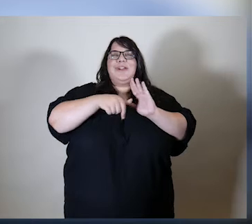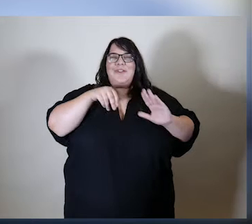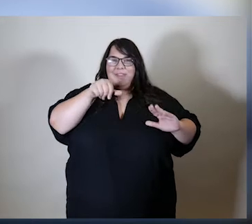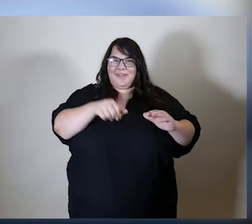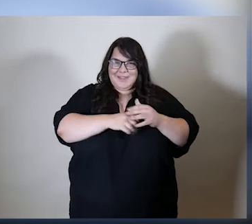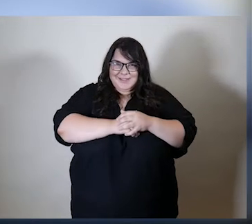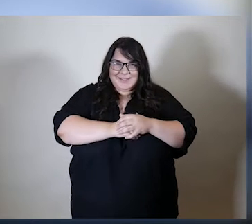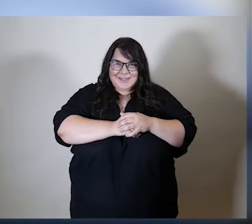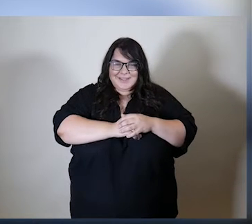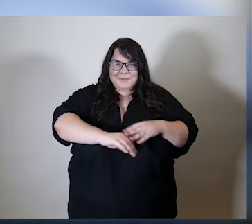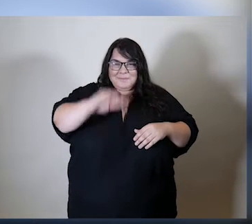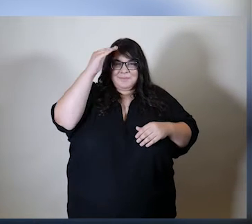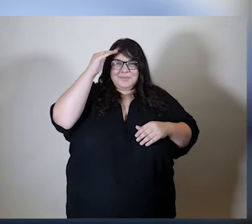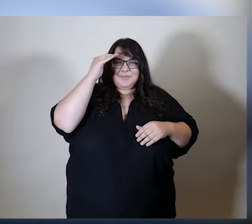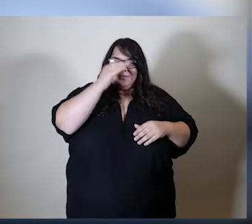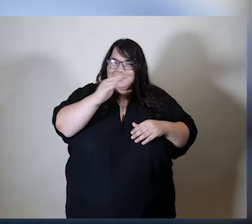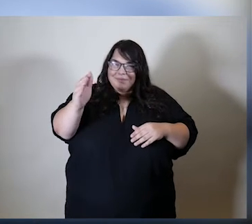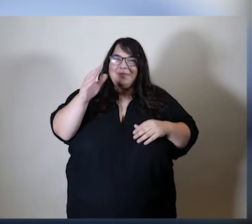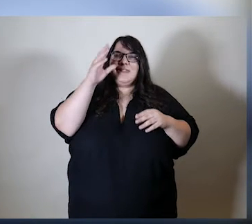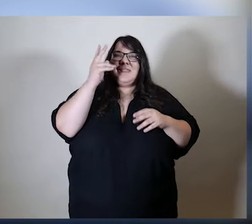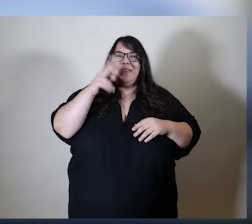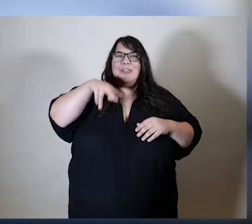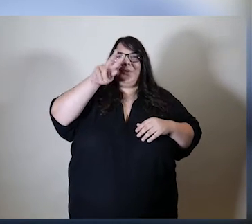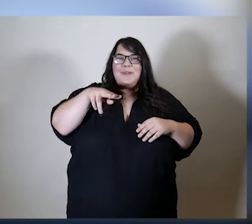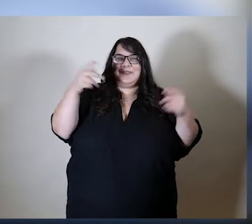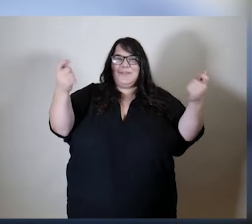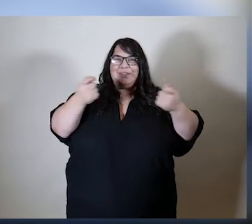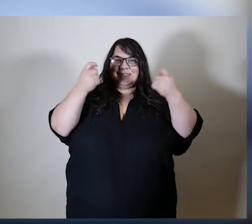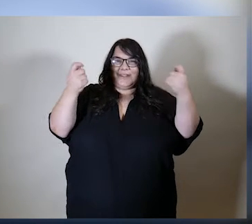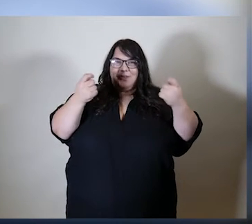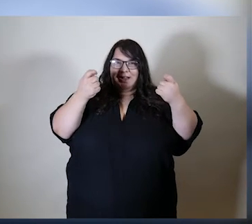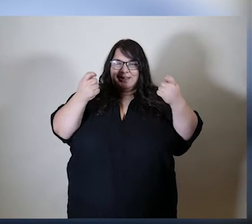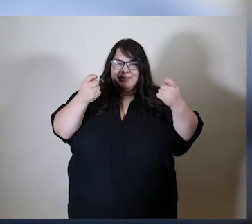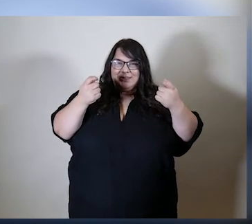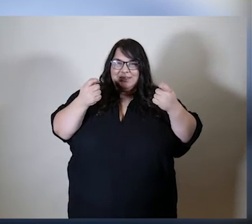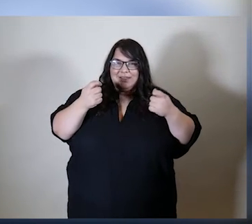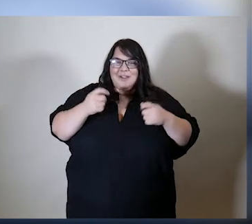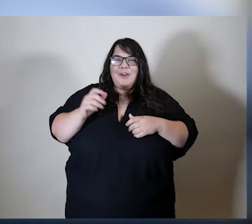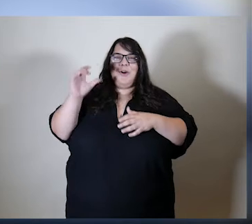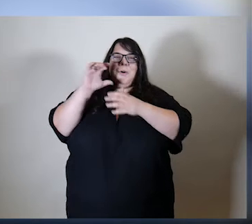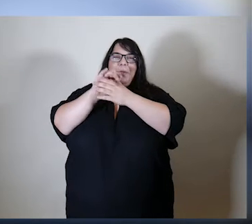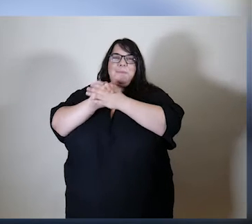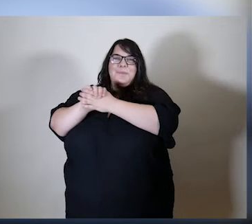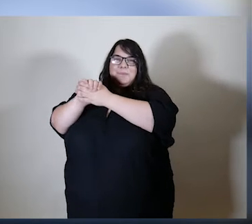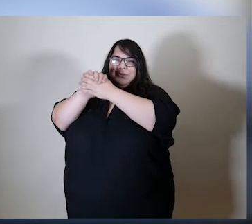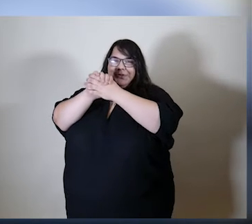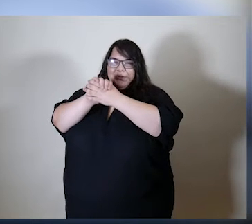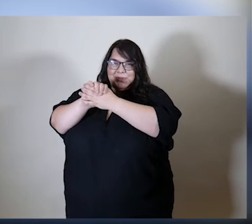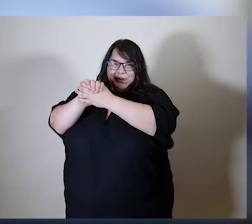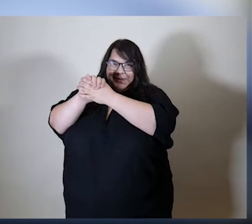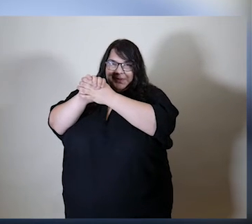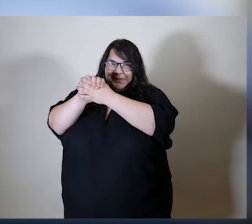διαβήτη. Χαιρετίζουμε το διήμερο φεστιβάλ που διοργανώνει η Ομοσπονδία